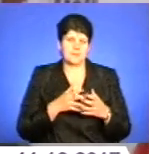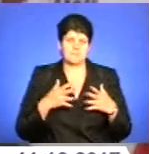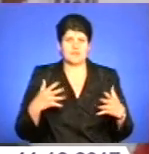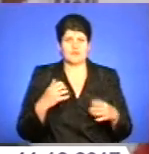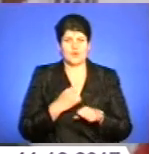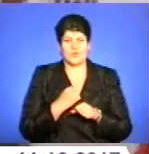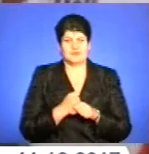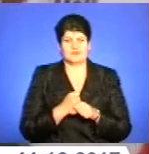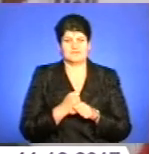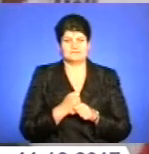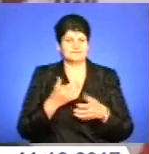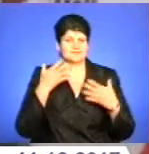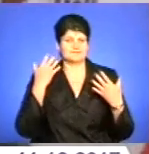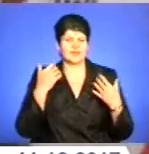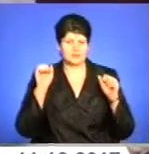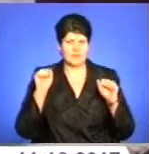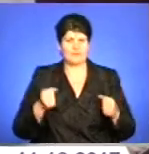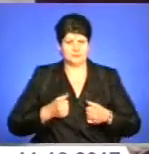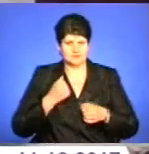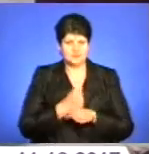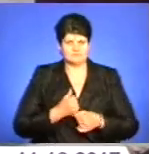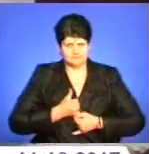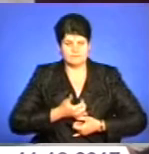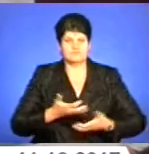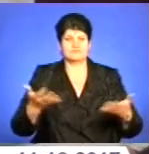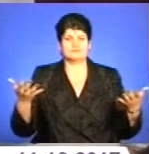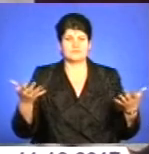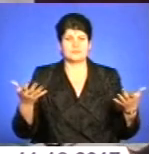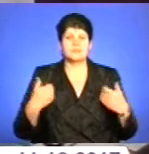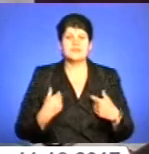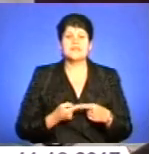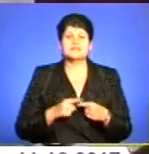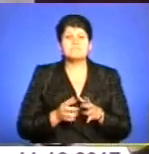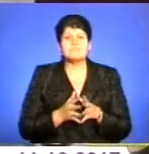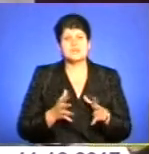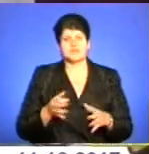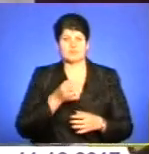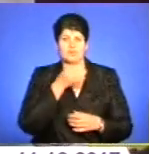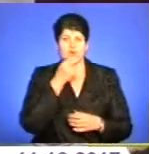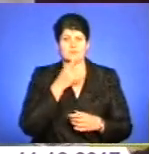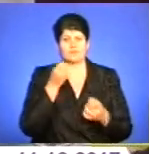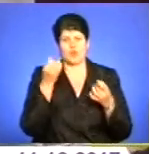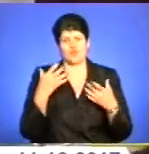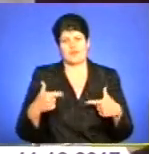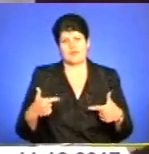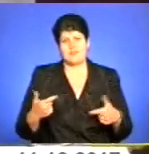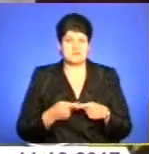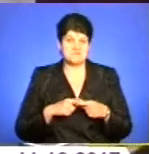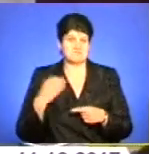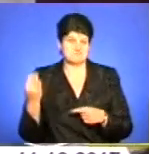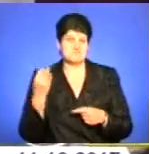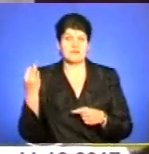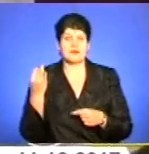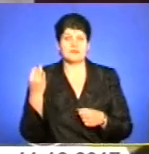таку різноманітність, коли можна себе віддати наповно. Чесно кажучи, мені це більше подобається, ніж звичайний екзамен. Це набагато цікавіше